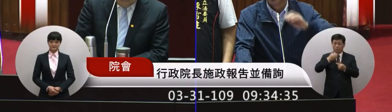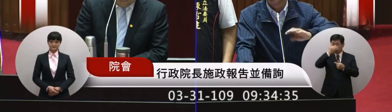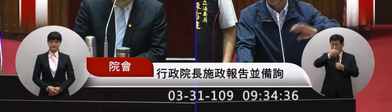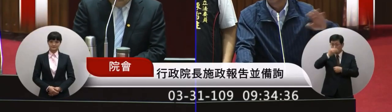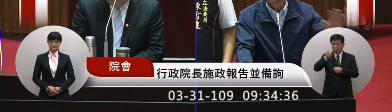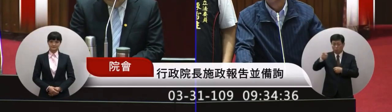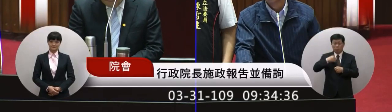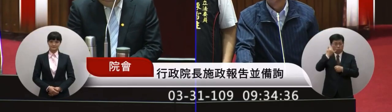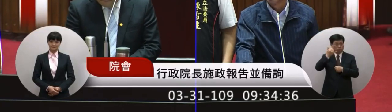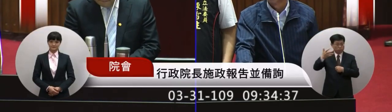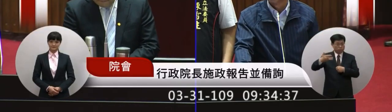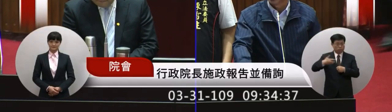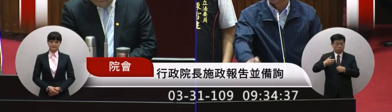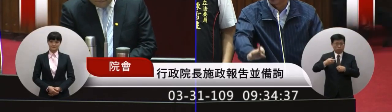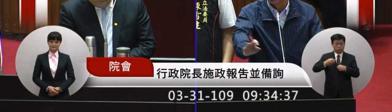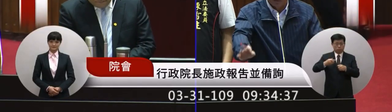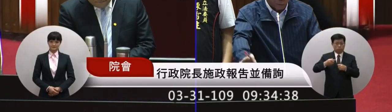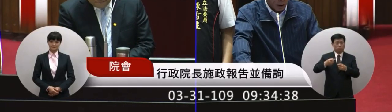澎湖海域